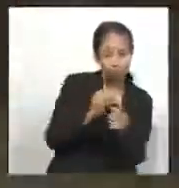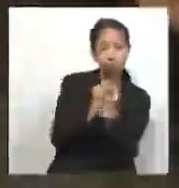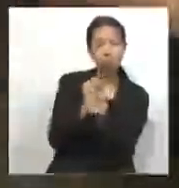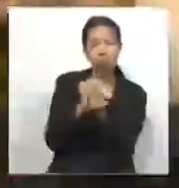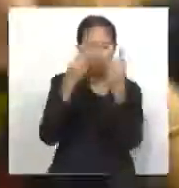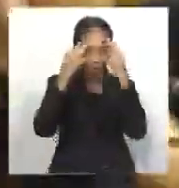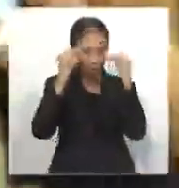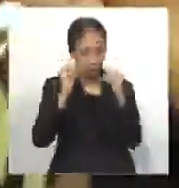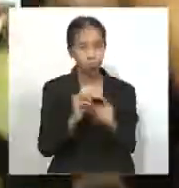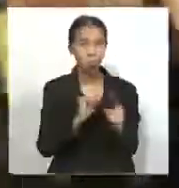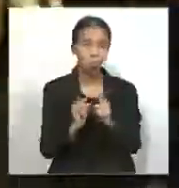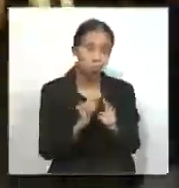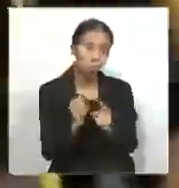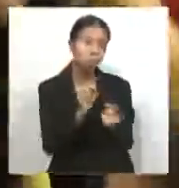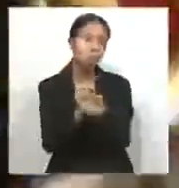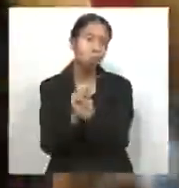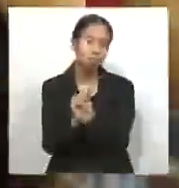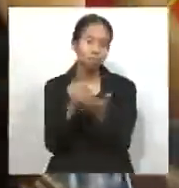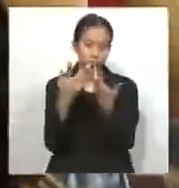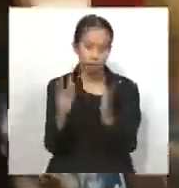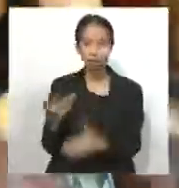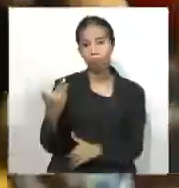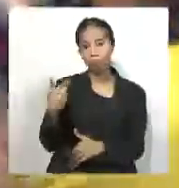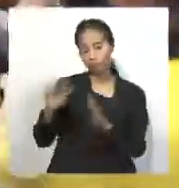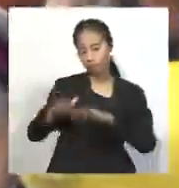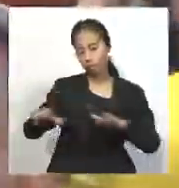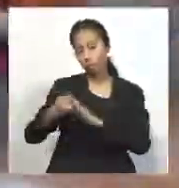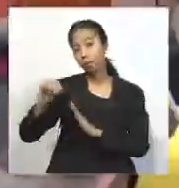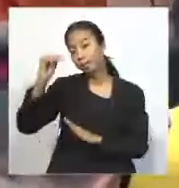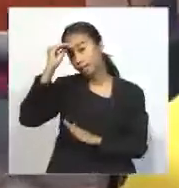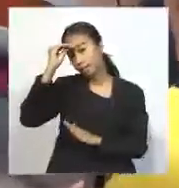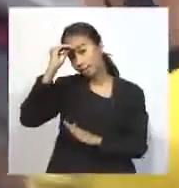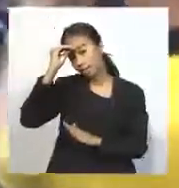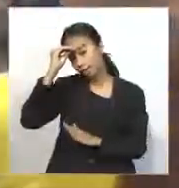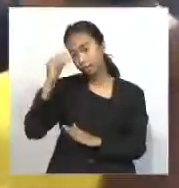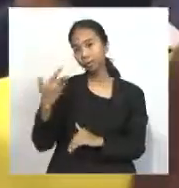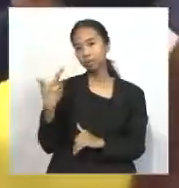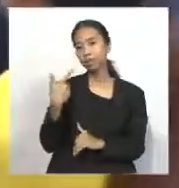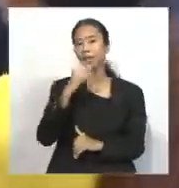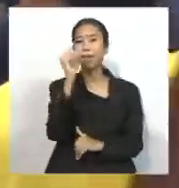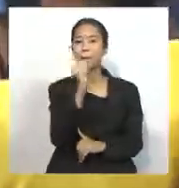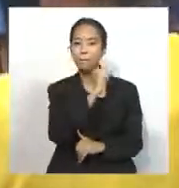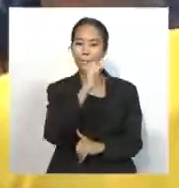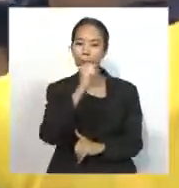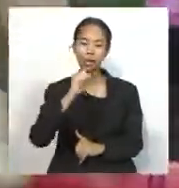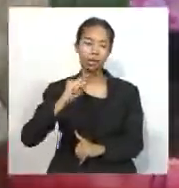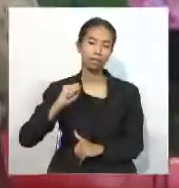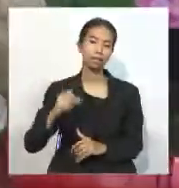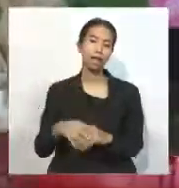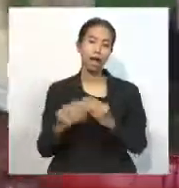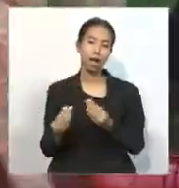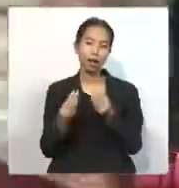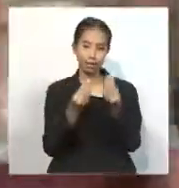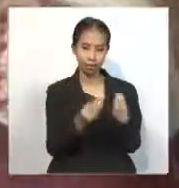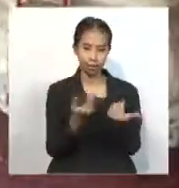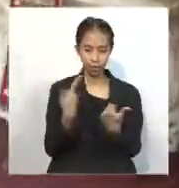อกไม้ให้กับนายกรัฐมนตรีรวมถึงมีนักเรียนโรงเรียนเทศบาลเมืองพระประแดงร้องเพลงสู้เพื่อแผ่นดินและมีประ